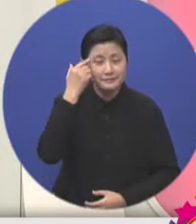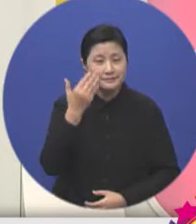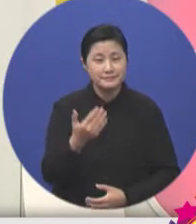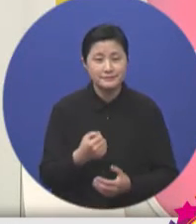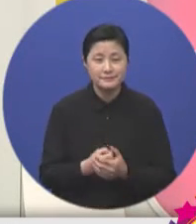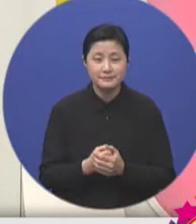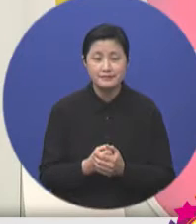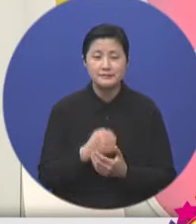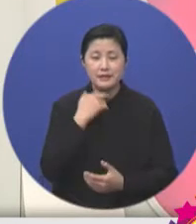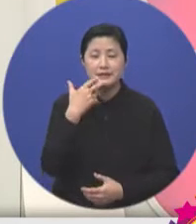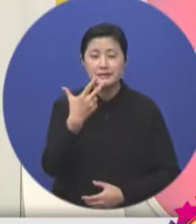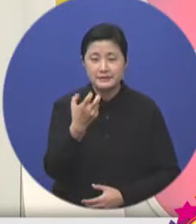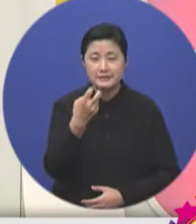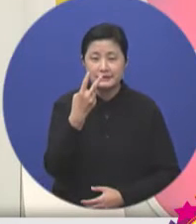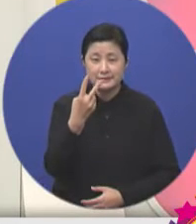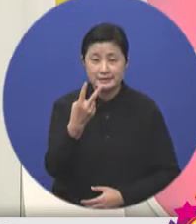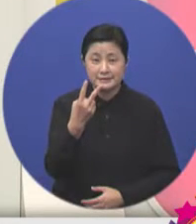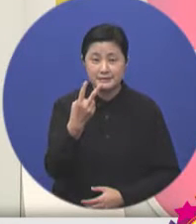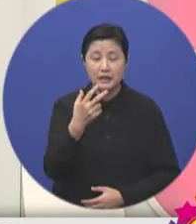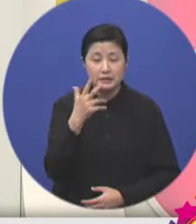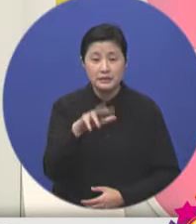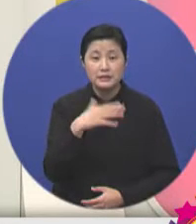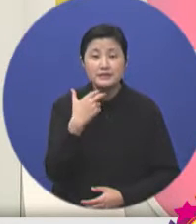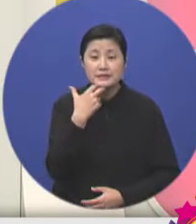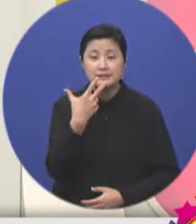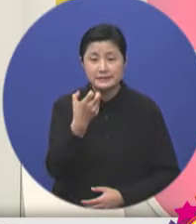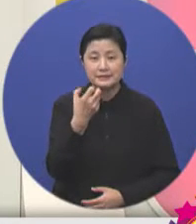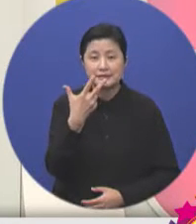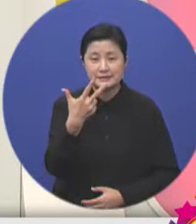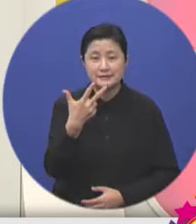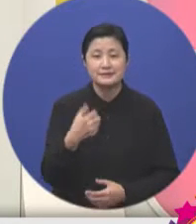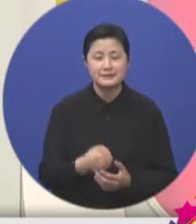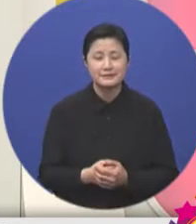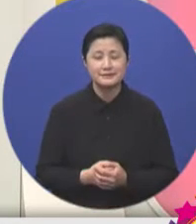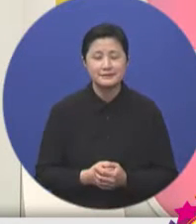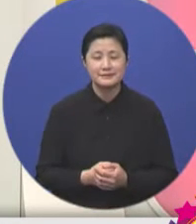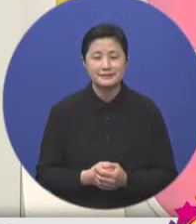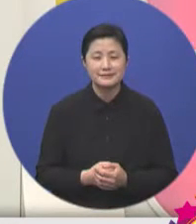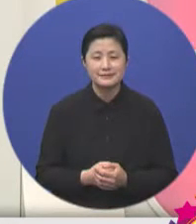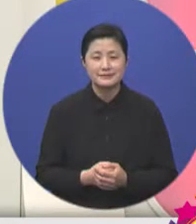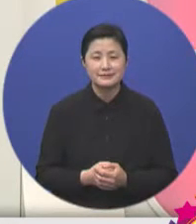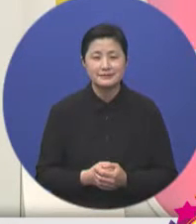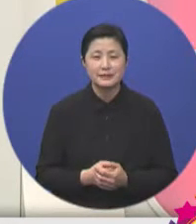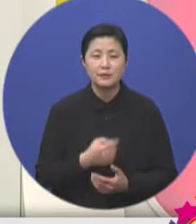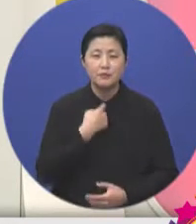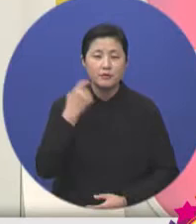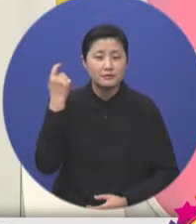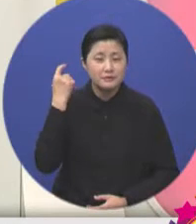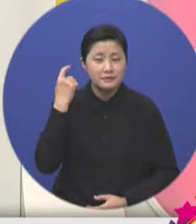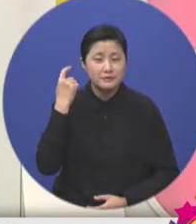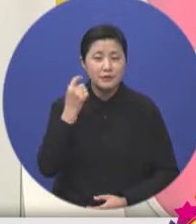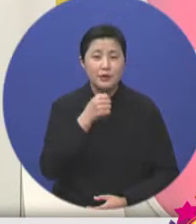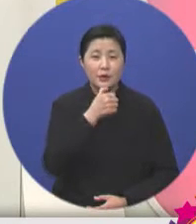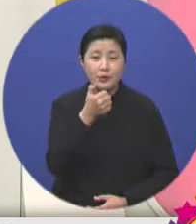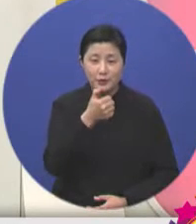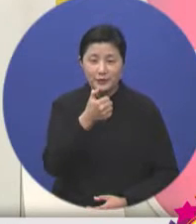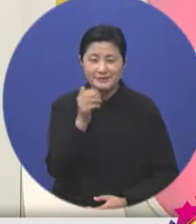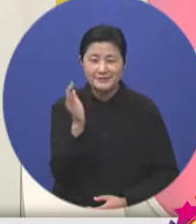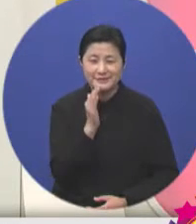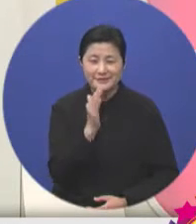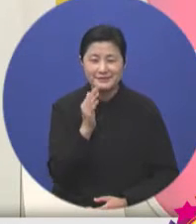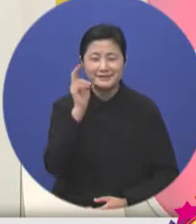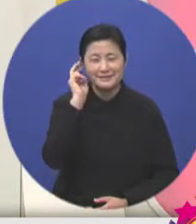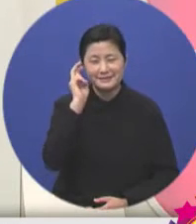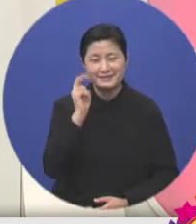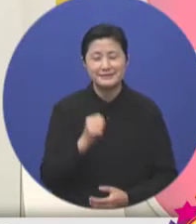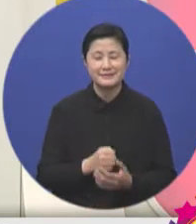올해 71입니다. 77, 이야. 네. 야, 근데 목소리로는 한 50대 정도